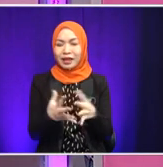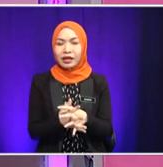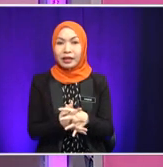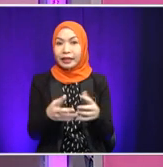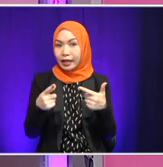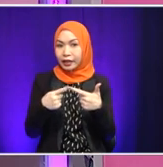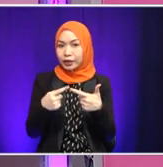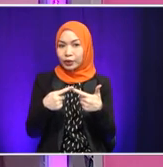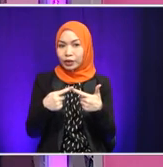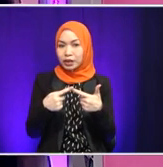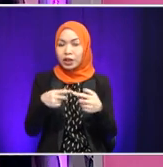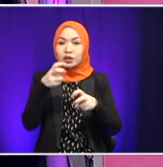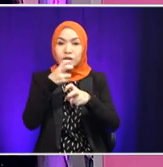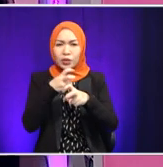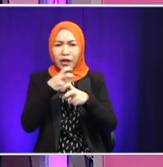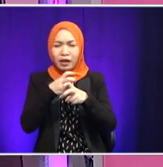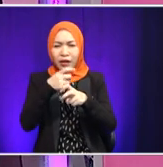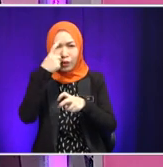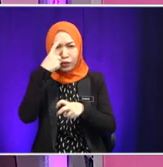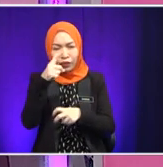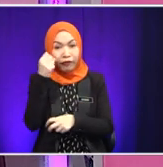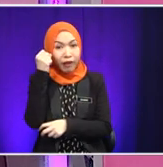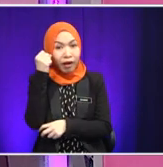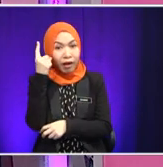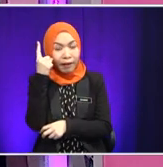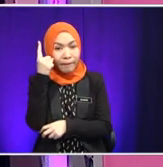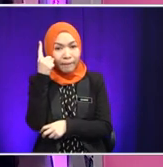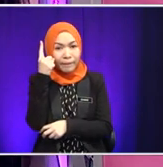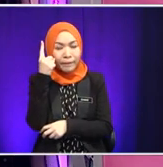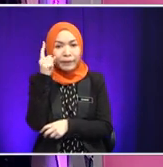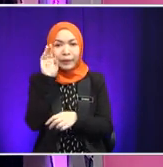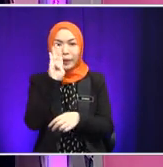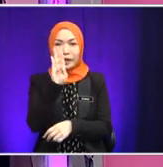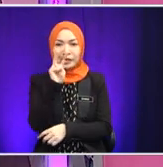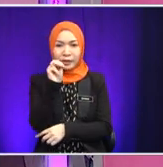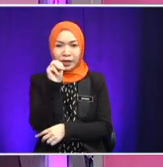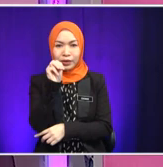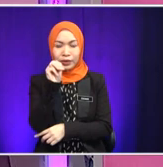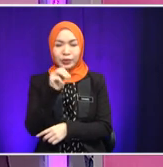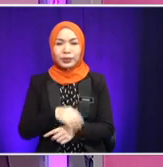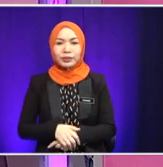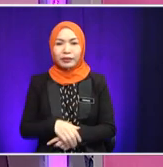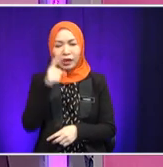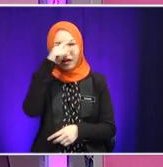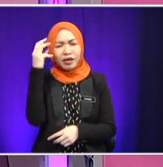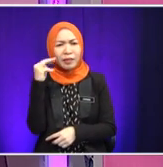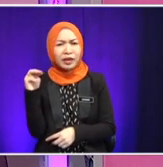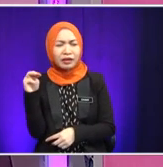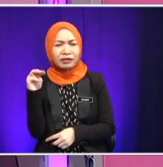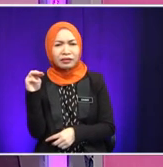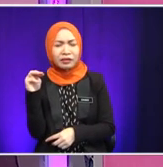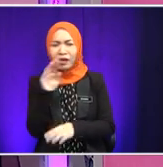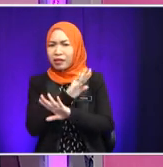ini memang eee dihadapi oleh beberapa eee beberapa muridnya yang mana mereka berada mereka tidak mau mempelajari